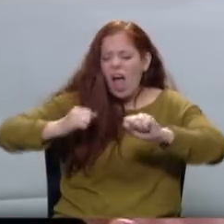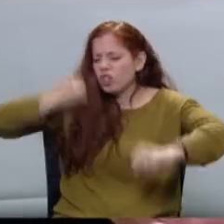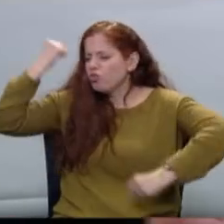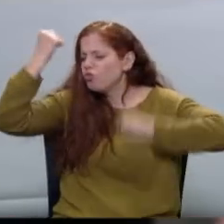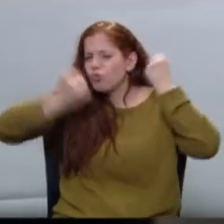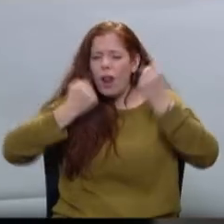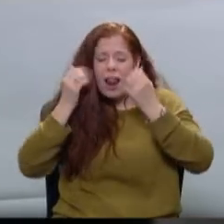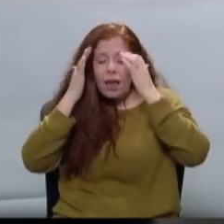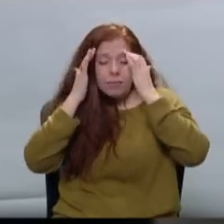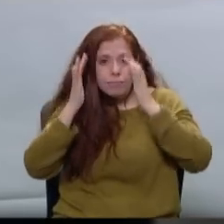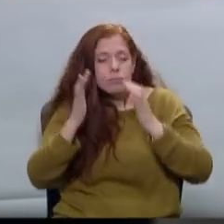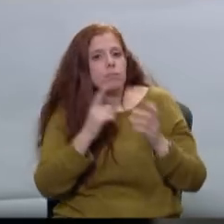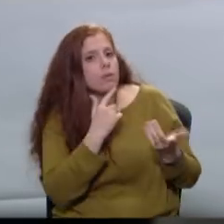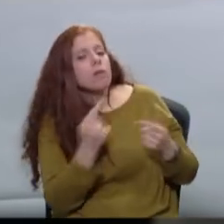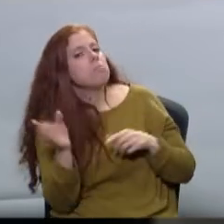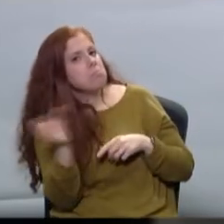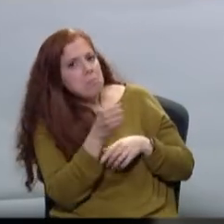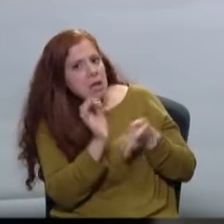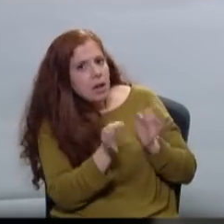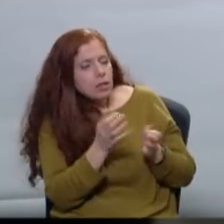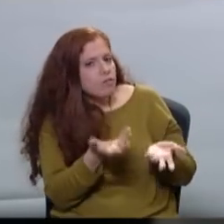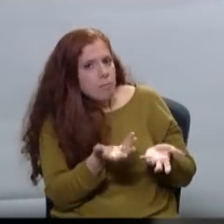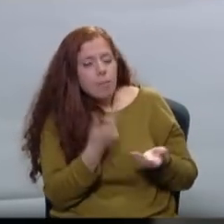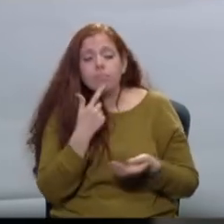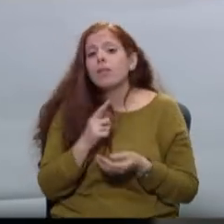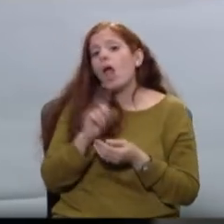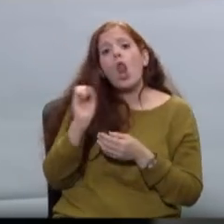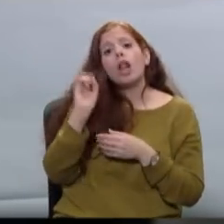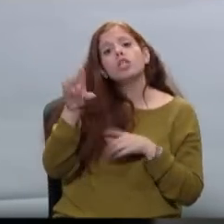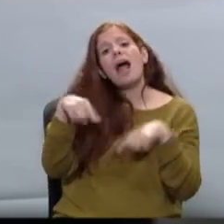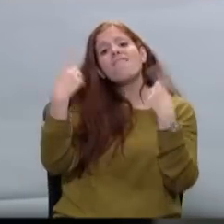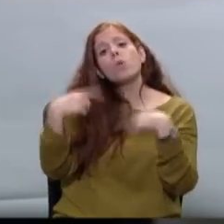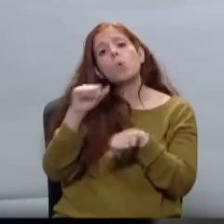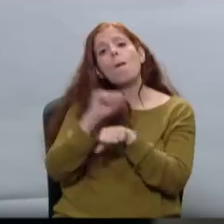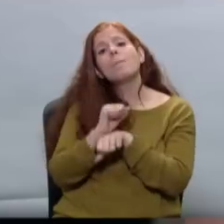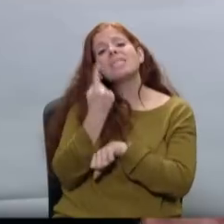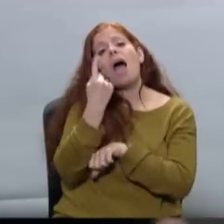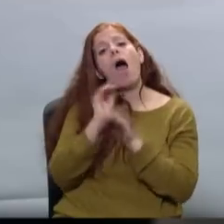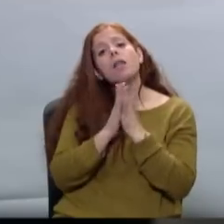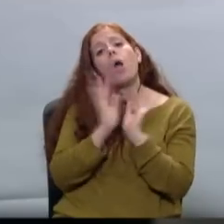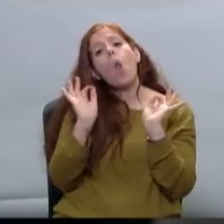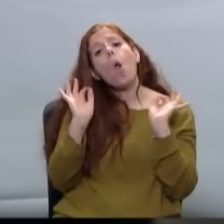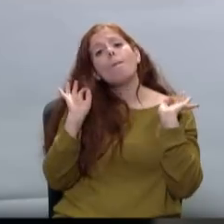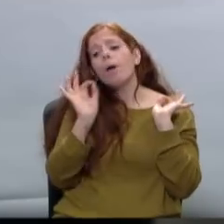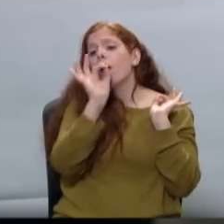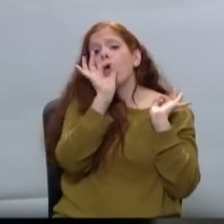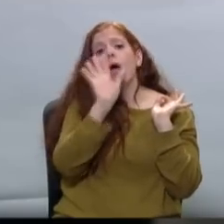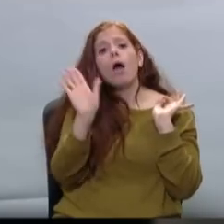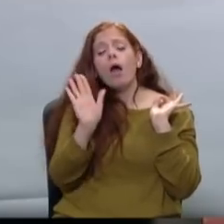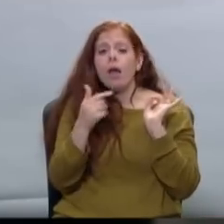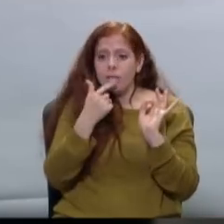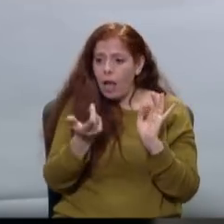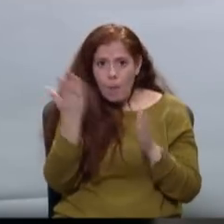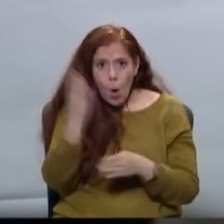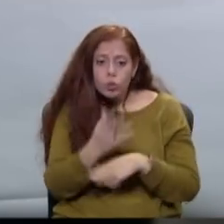עמדה לדין, מה קרה באחר? עמדה לדין, כן? לא נשלחה ליום מאסר אחד. אני אקריא לך את העונש, 3 חודשי מאסר על